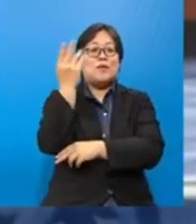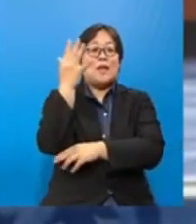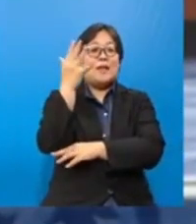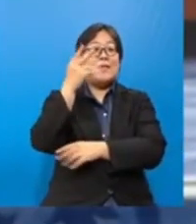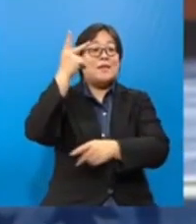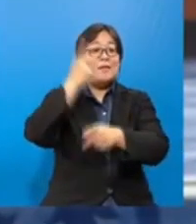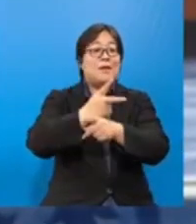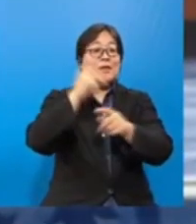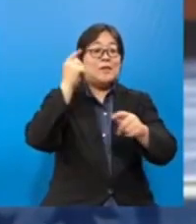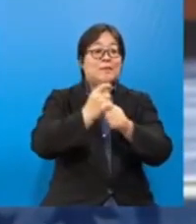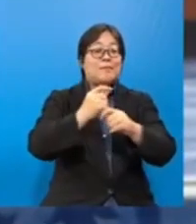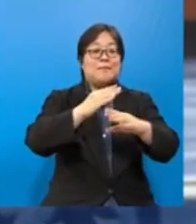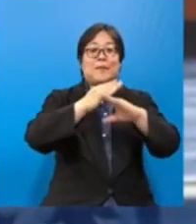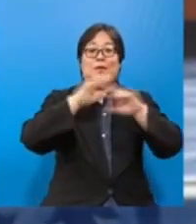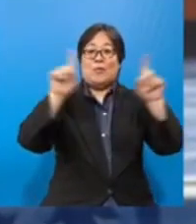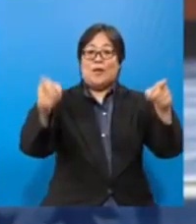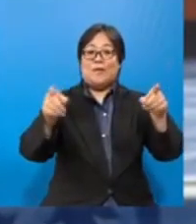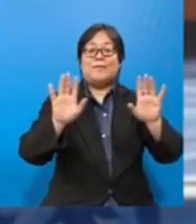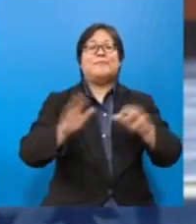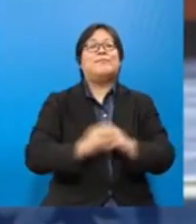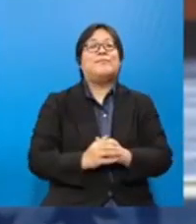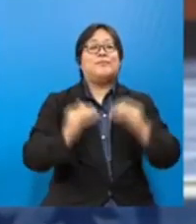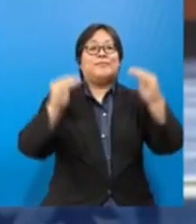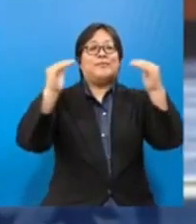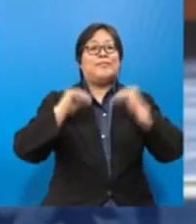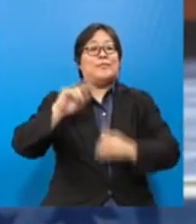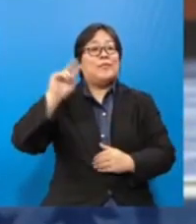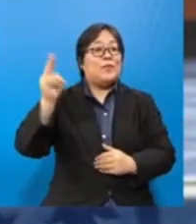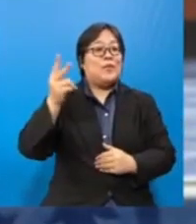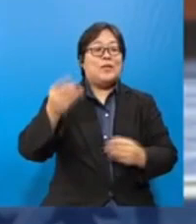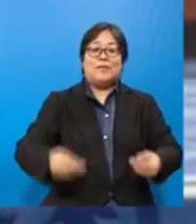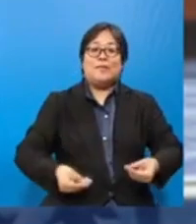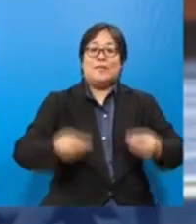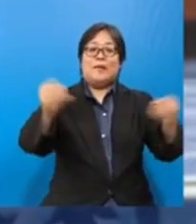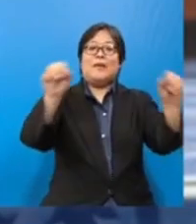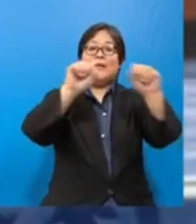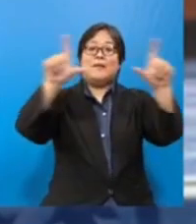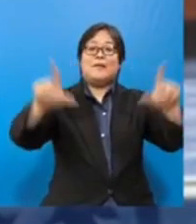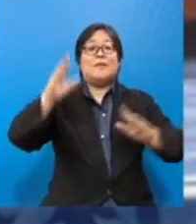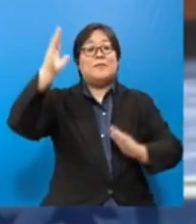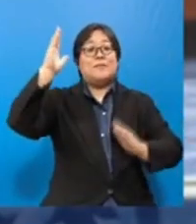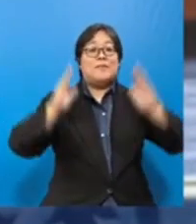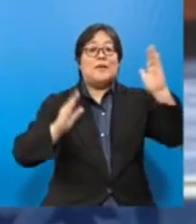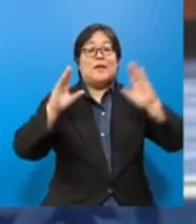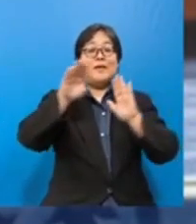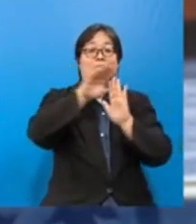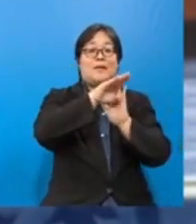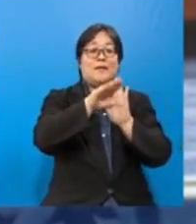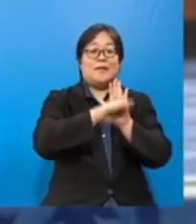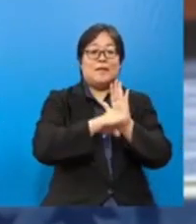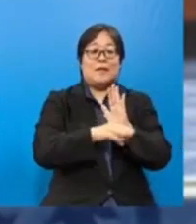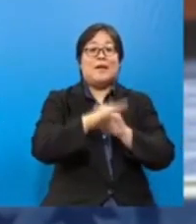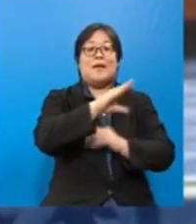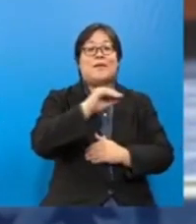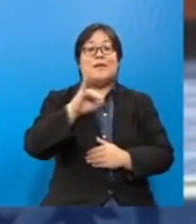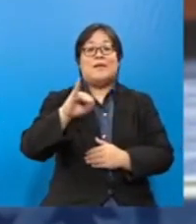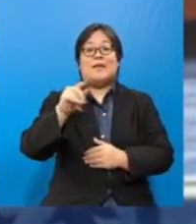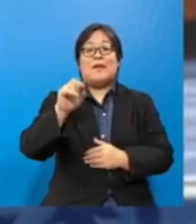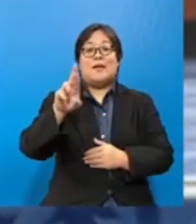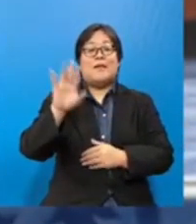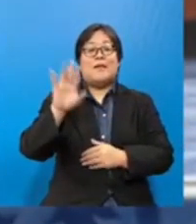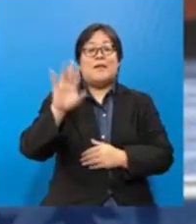pelindungan langkah yang kedua ialah pelaksanaan pesugihan melewati on kriteria and indicates